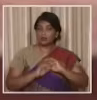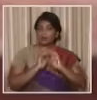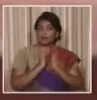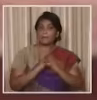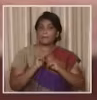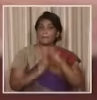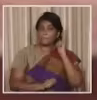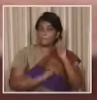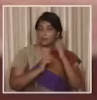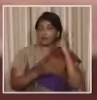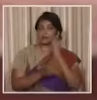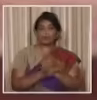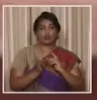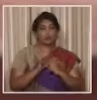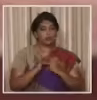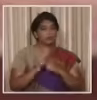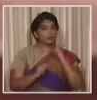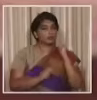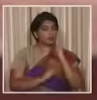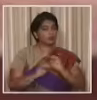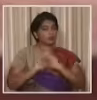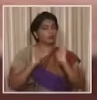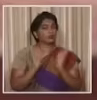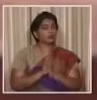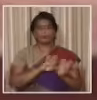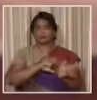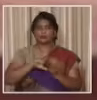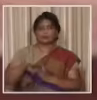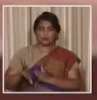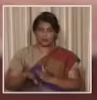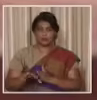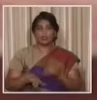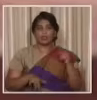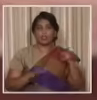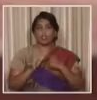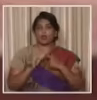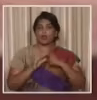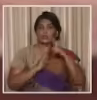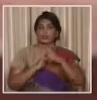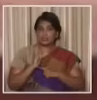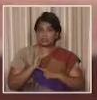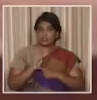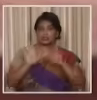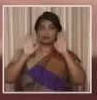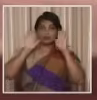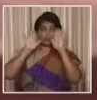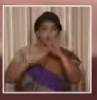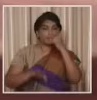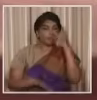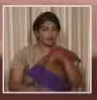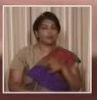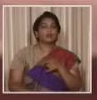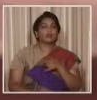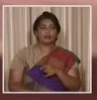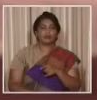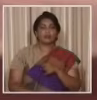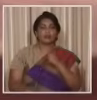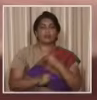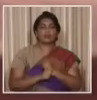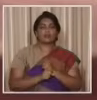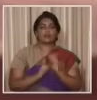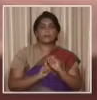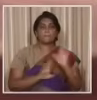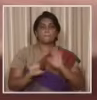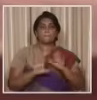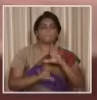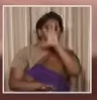ගෙවීම් කරලා අත්තිටුපු ව්‍යාපෘතියක ගෙවීම් කරපු සියල්ල පැත්තකින් තියලා අනුරාධ ජයරත්නට අලවපු නෝටිස් එක නිසා මෙතුමියව රාජ්‍ය පරිපාලනයට